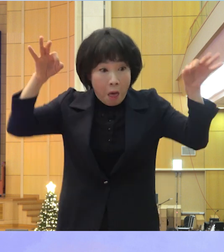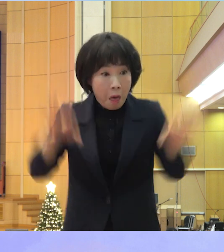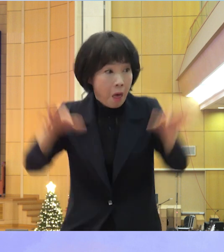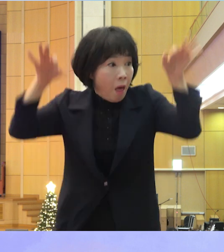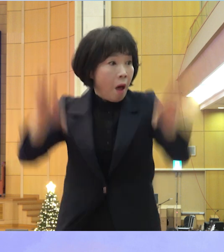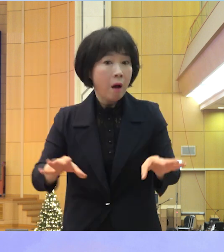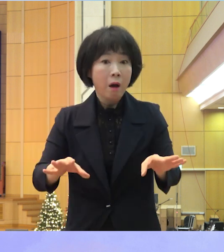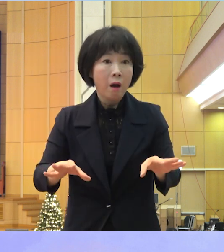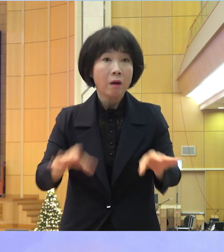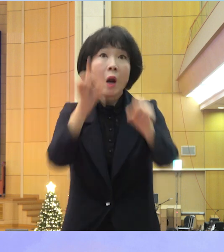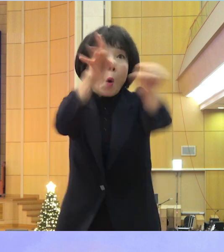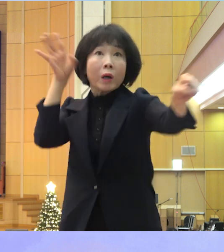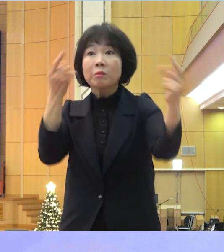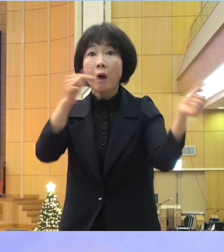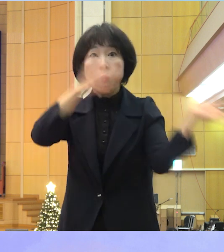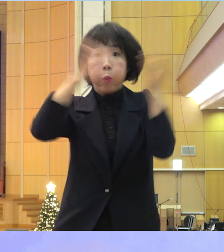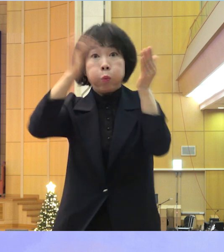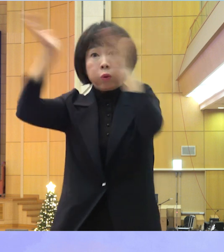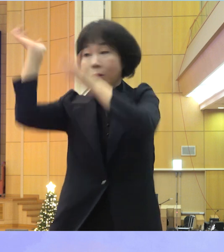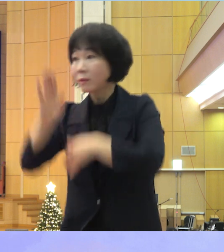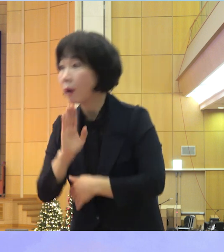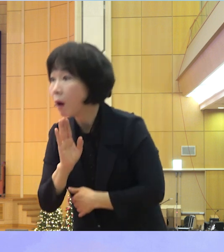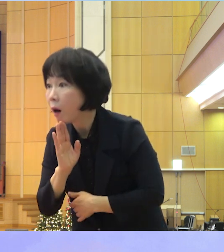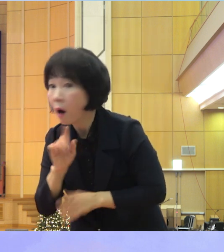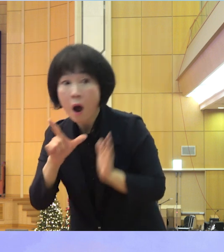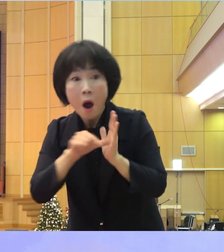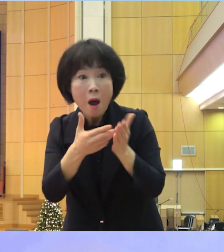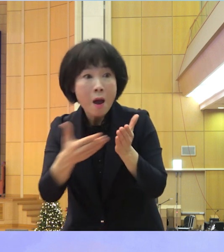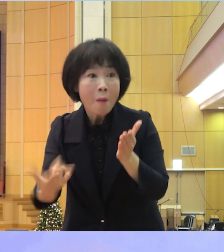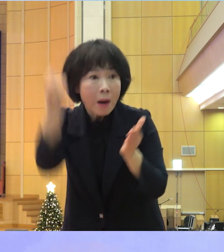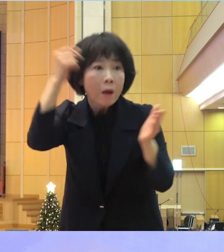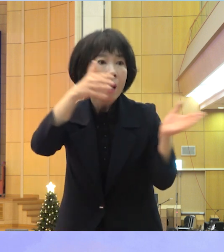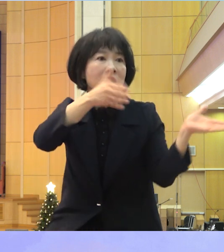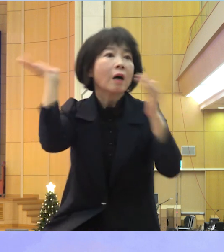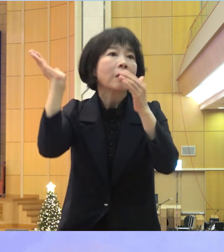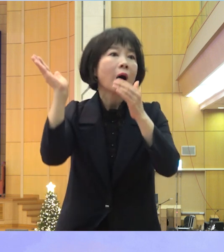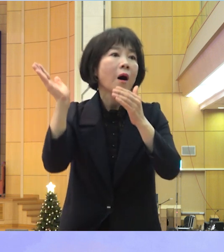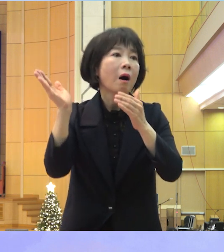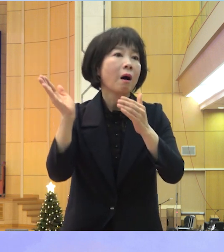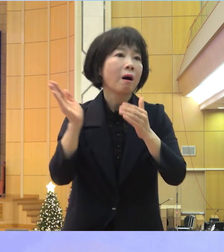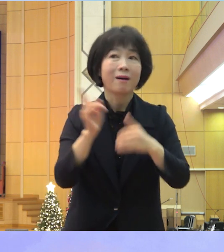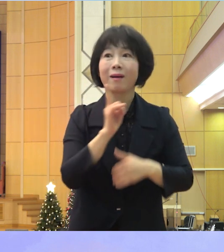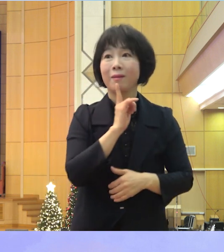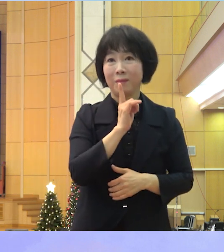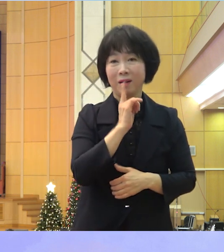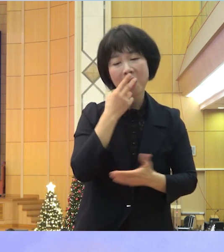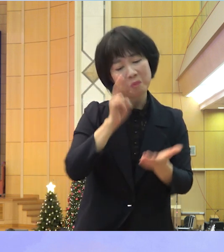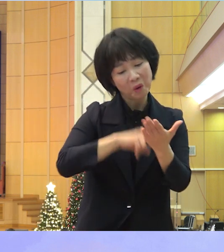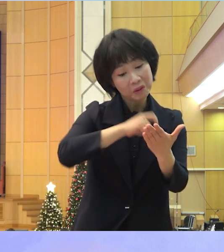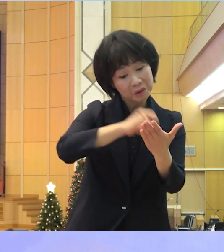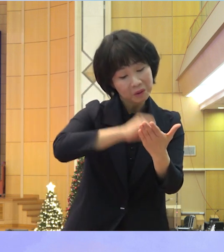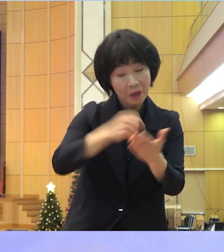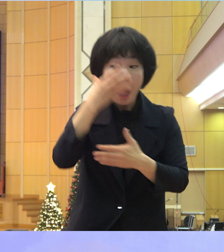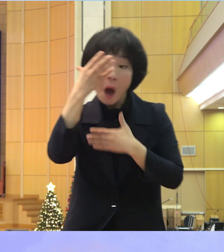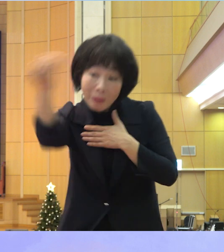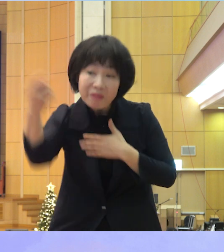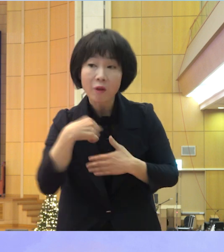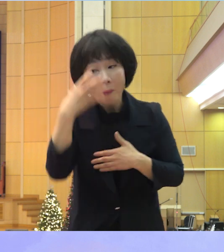하구나. 물이 흘러 가듯이 세월이 왜 그렇게 빠르냐, 이렇게 시작을 하면서 편지를